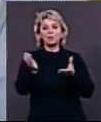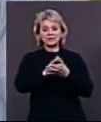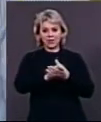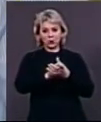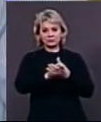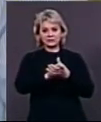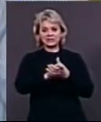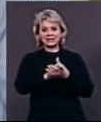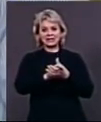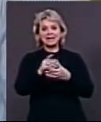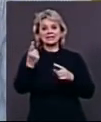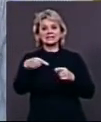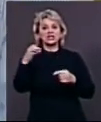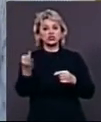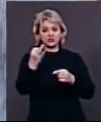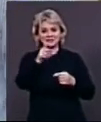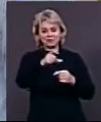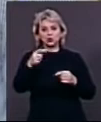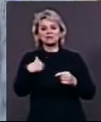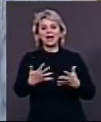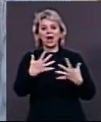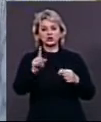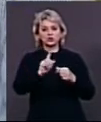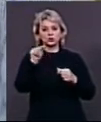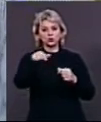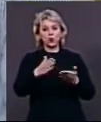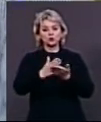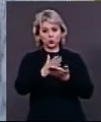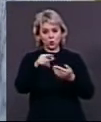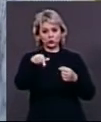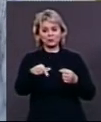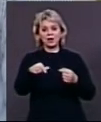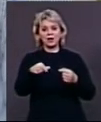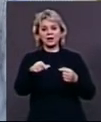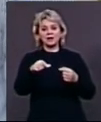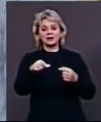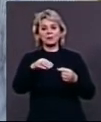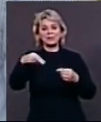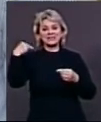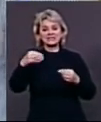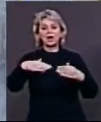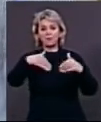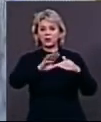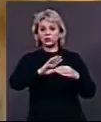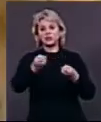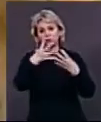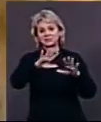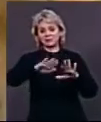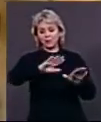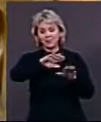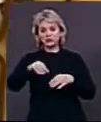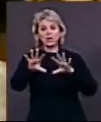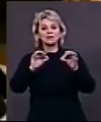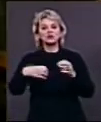познакомиться с интересными людьми. Мне кажется, там служба, ну, этот год в президентском полку не пройдет просто так. При